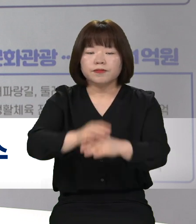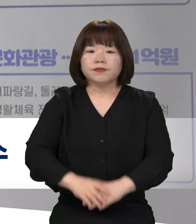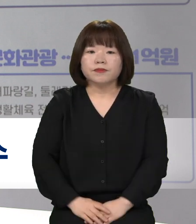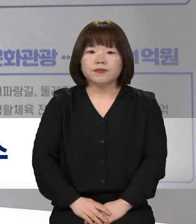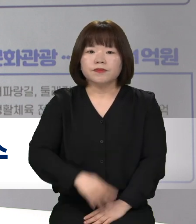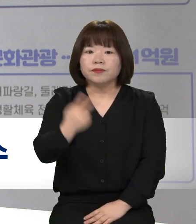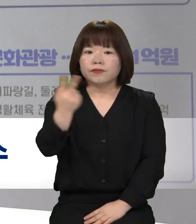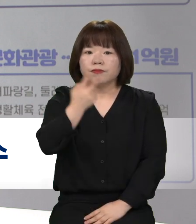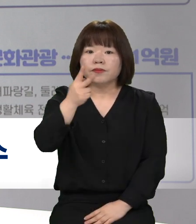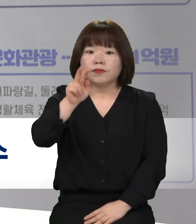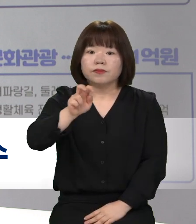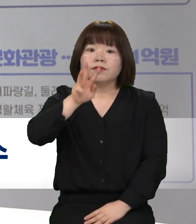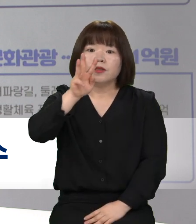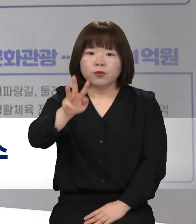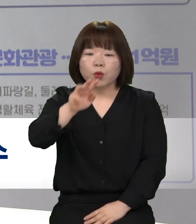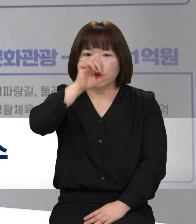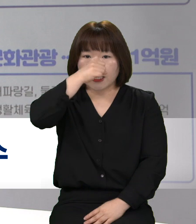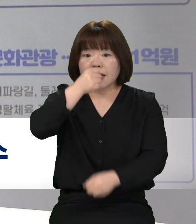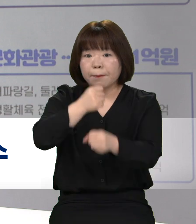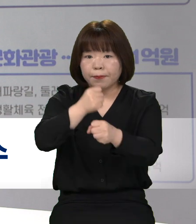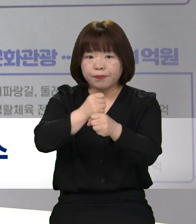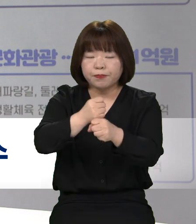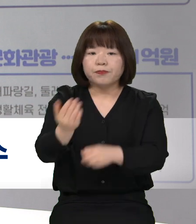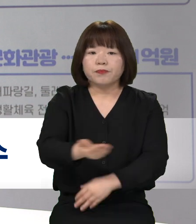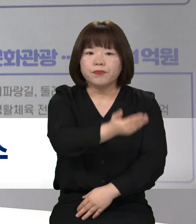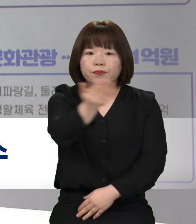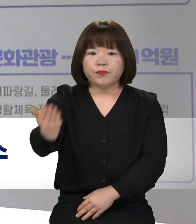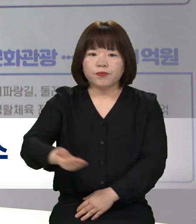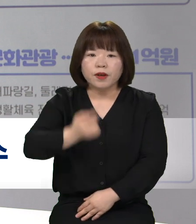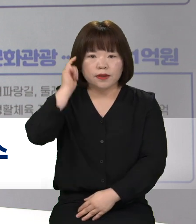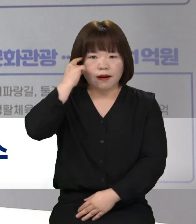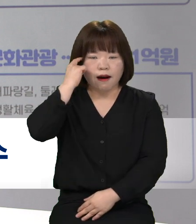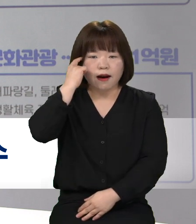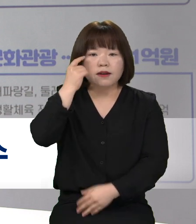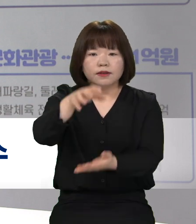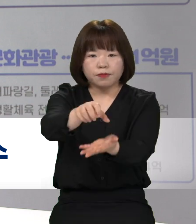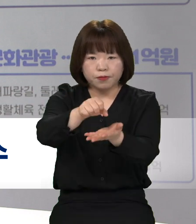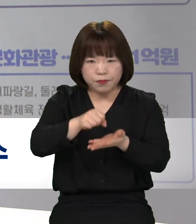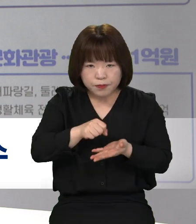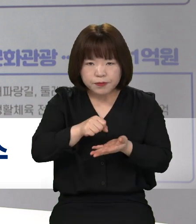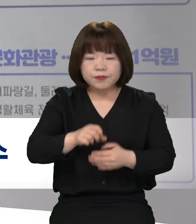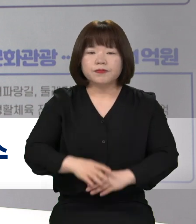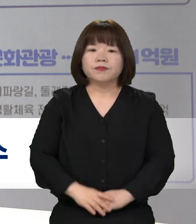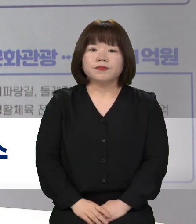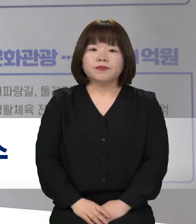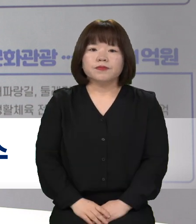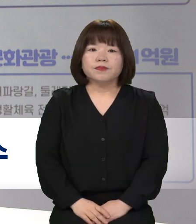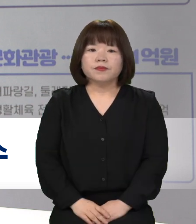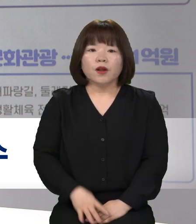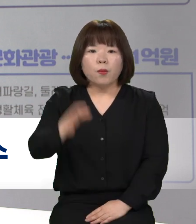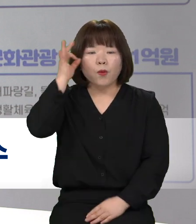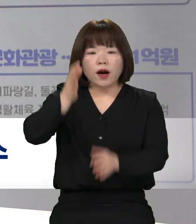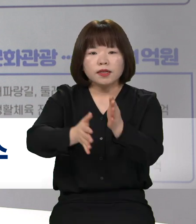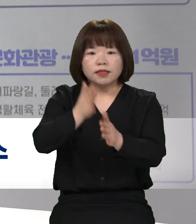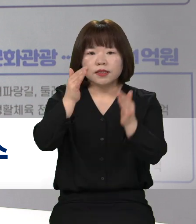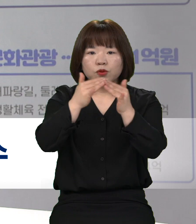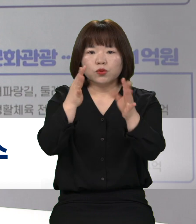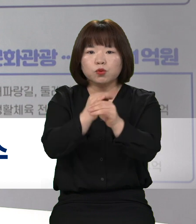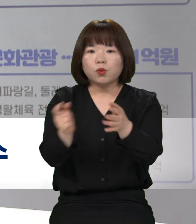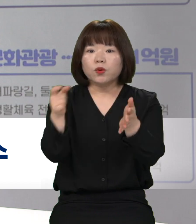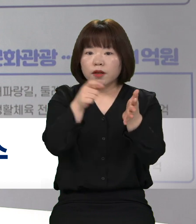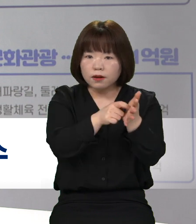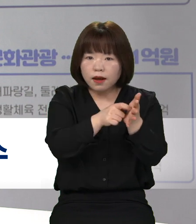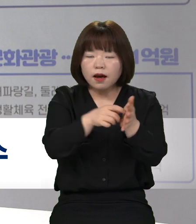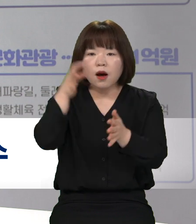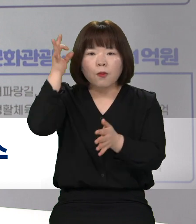이에 2023년도 예산편성에 여러분의 소중한 의견을 반영하고자 하는데요 포항시의 주소를 두고